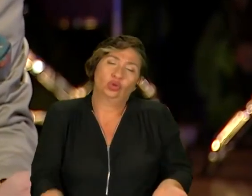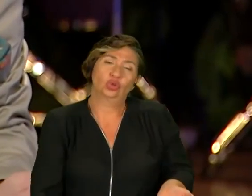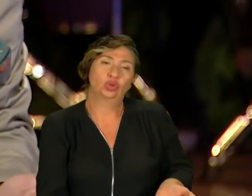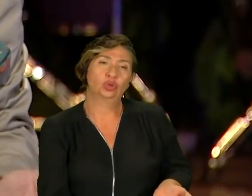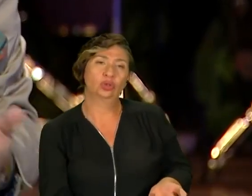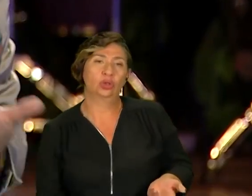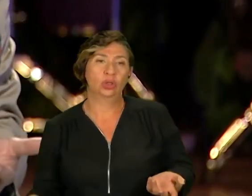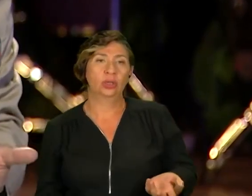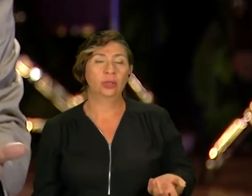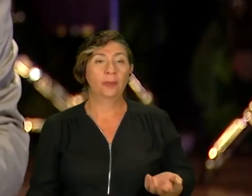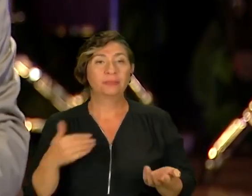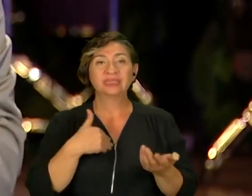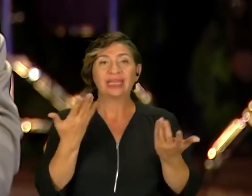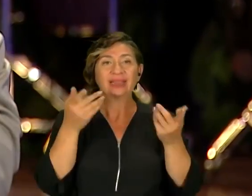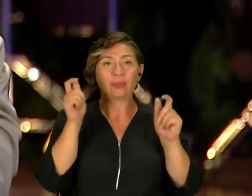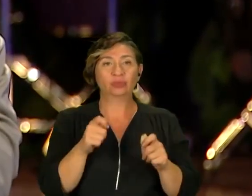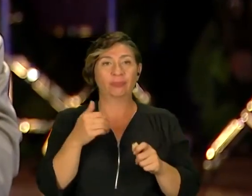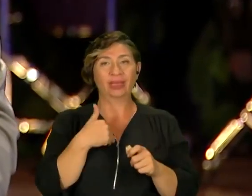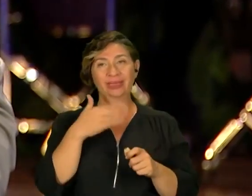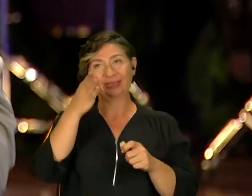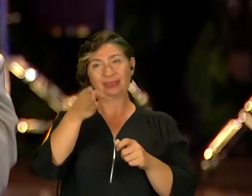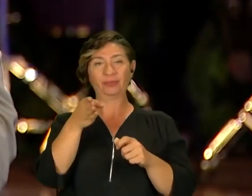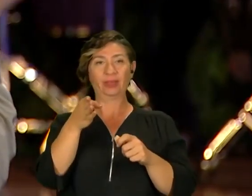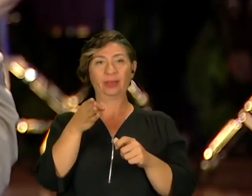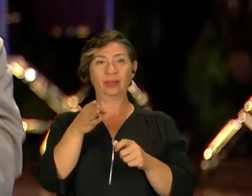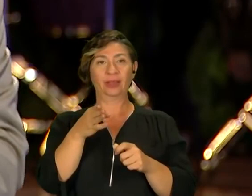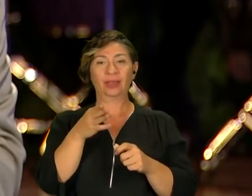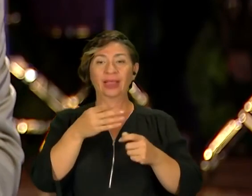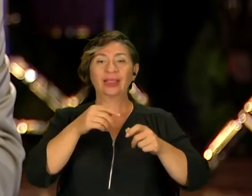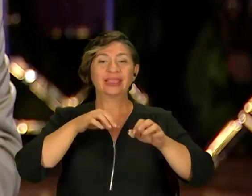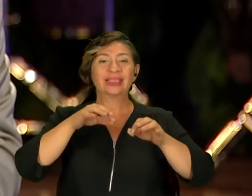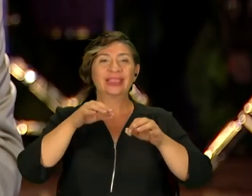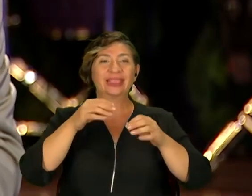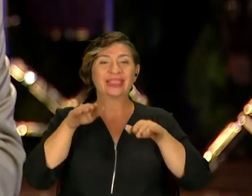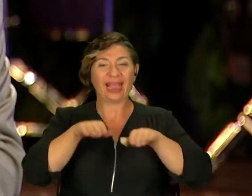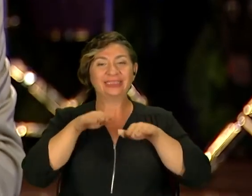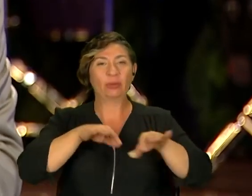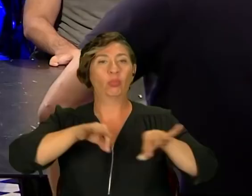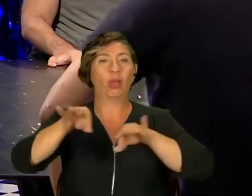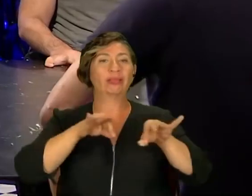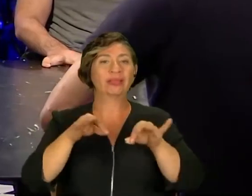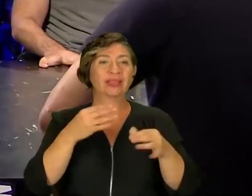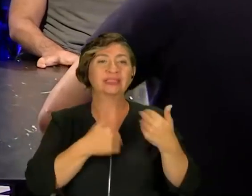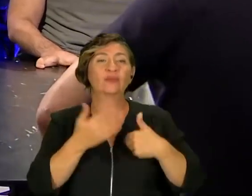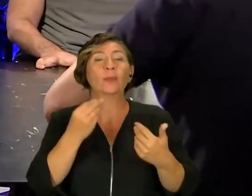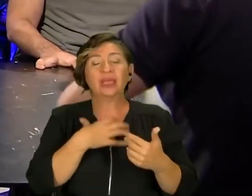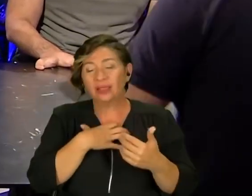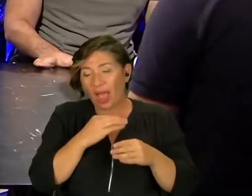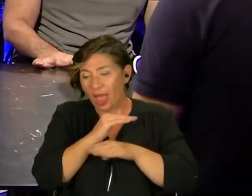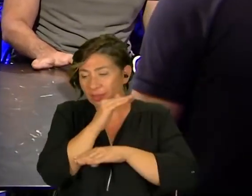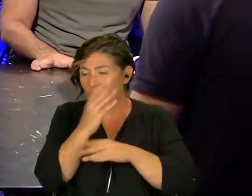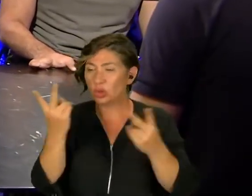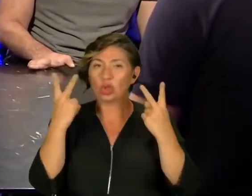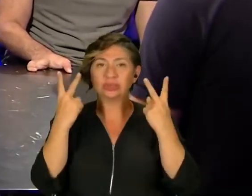abi. Aynen. Biz de nereden yapıyoruz? Yani ben gidip de tekstil mühendisiyle çıkmıyorum ki. Ben de kendi